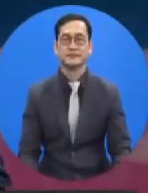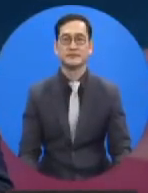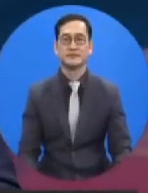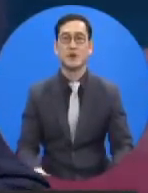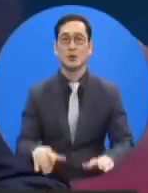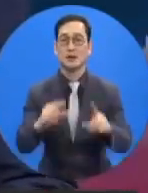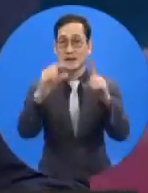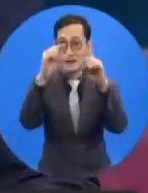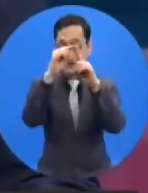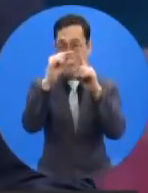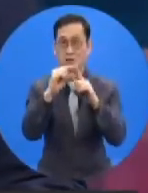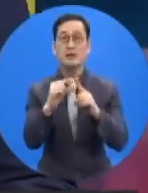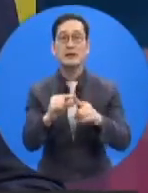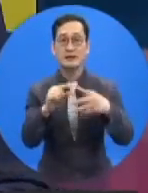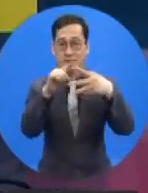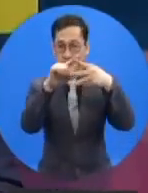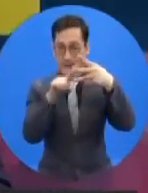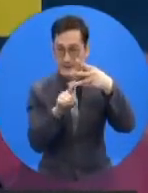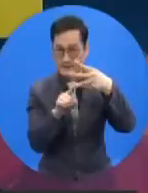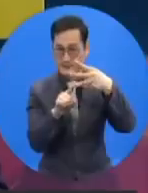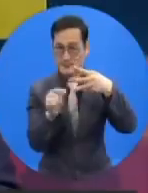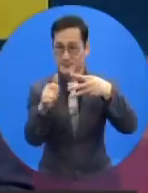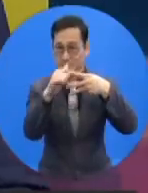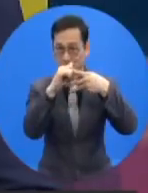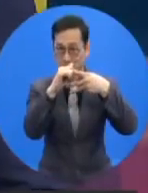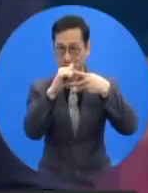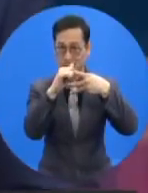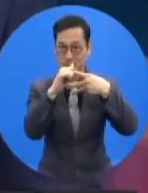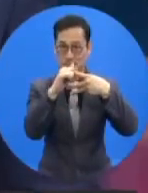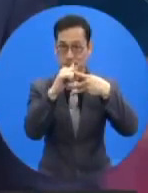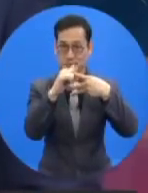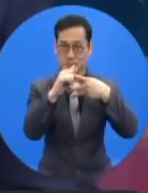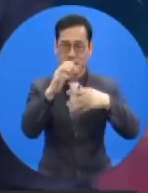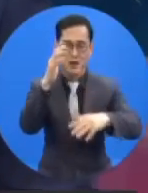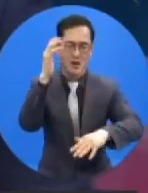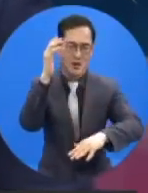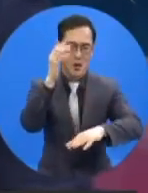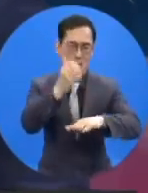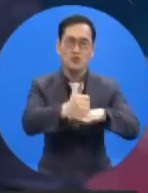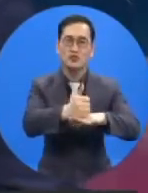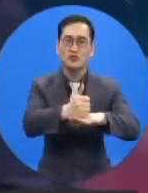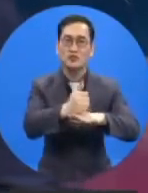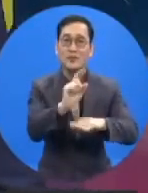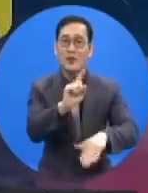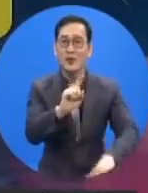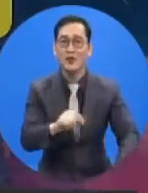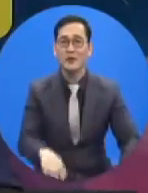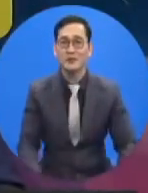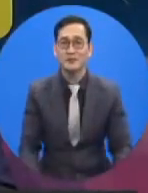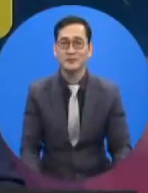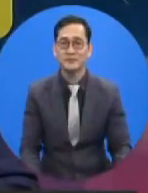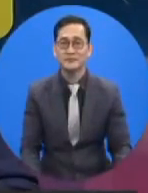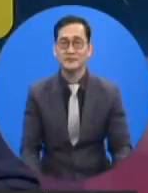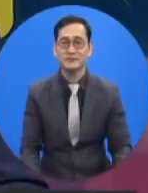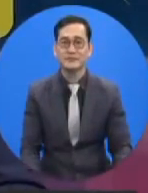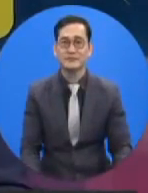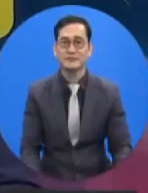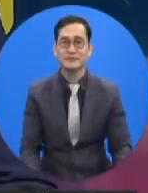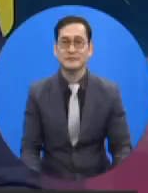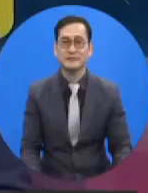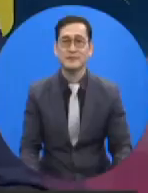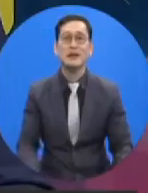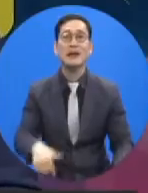준비했는데 어떤 키워드인지 하나씩 전해드리죠. 먼저 첫 번째 키워드는 결국 터질 게 터졌다.